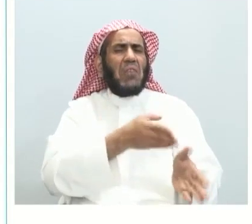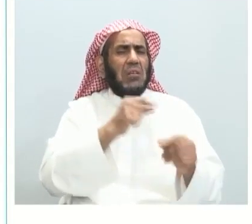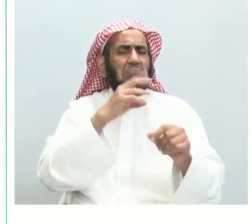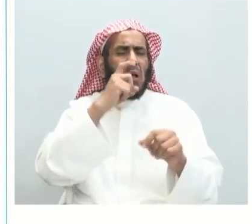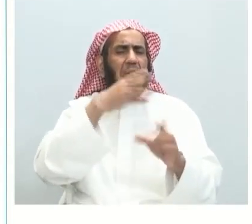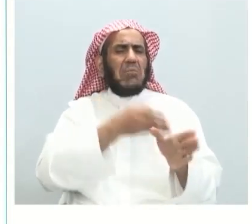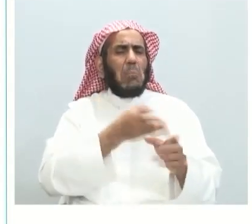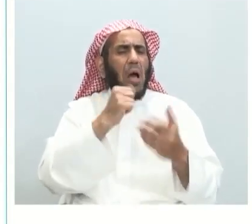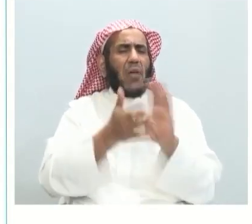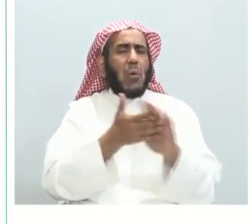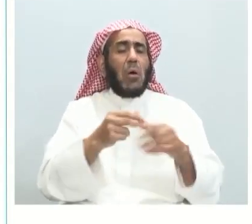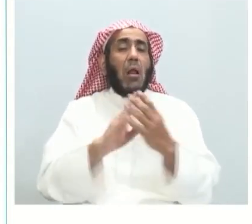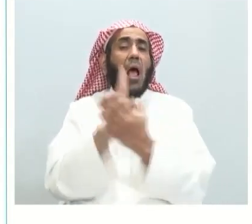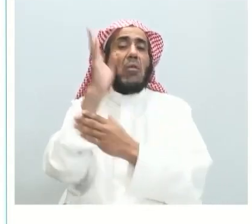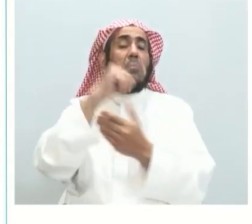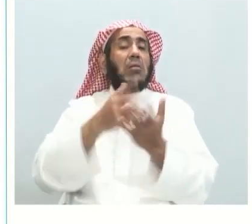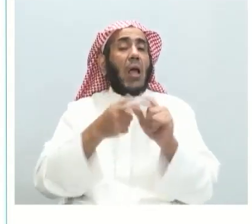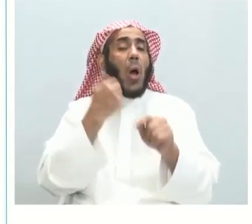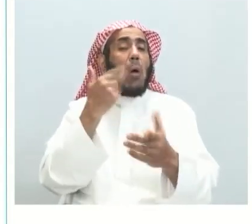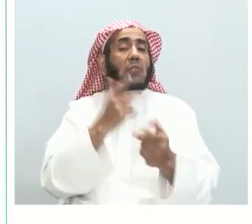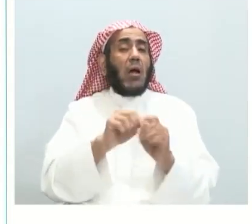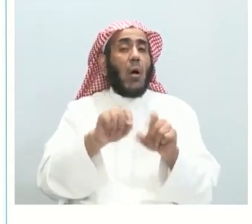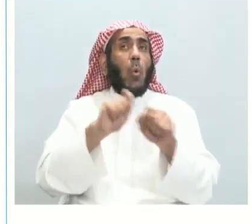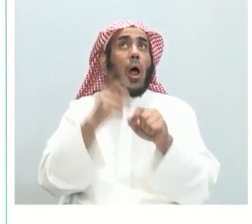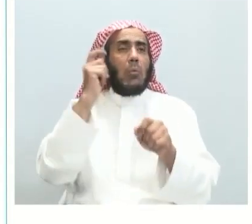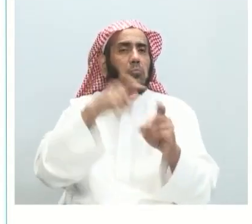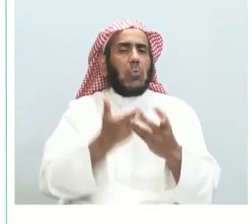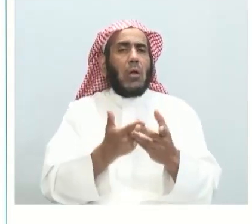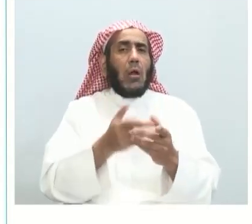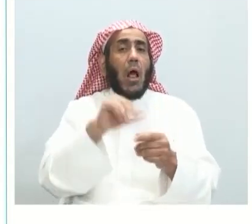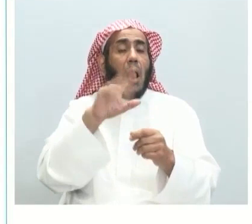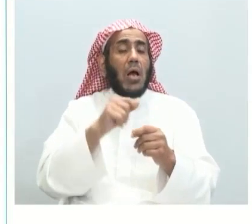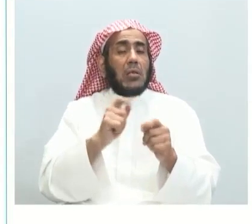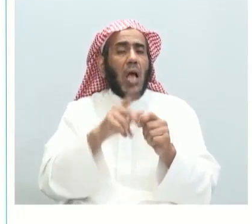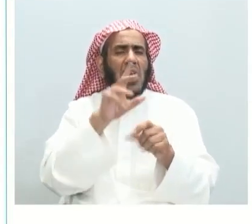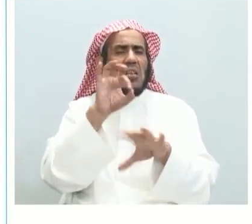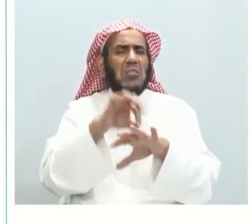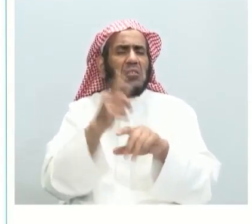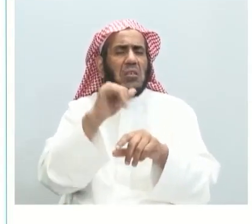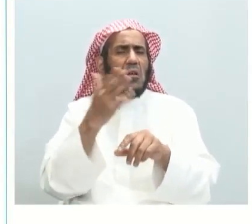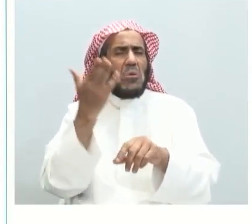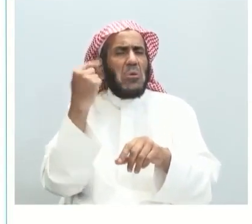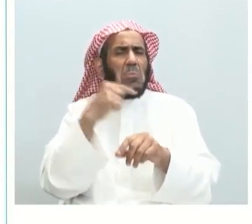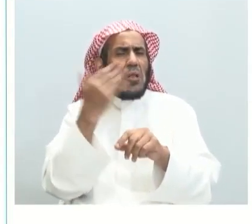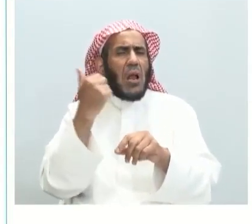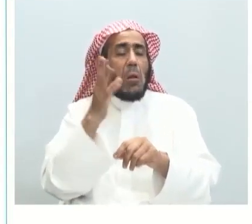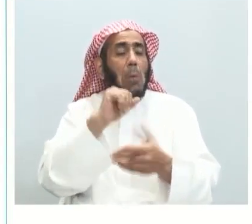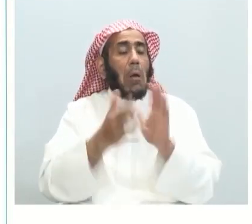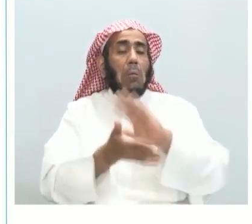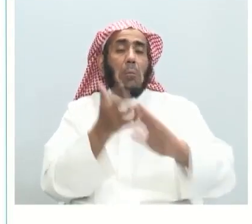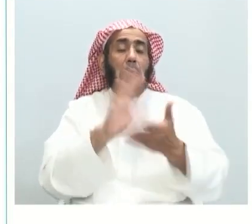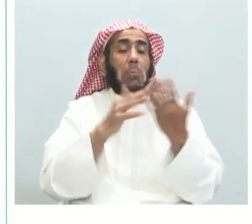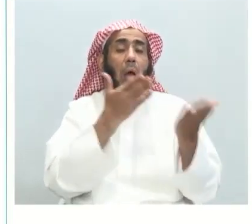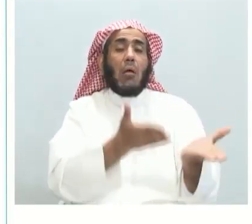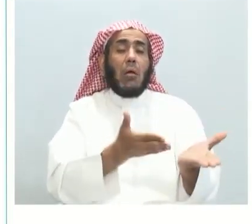خلق ابانا ادم منلا شيء كما قال جل وعلا هل اتى على الانسان حين من الدهر لم يكن